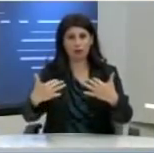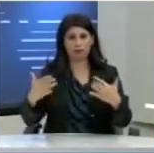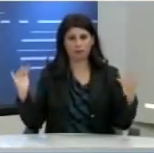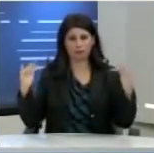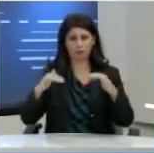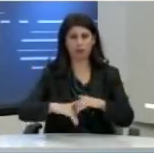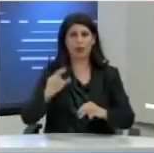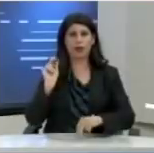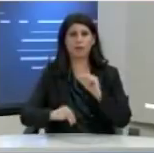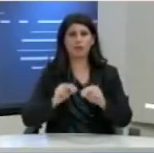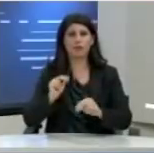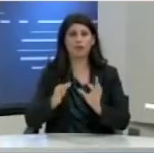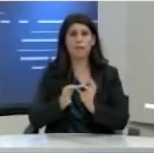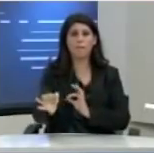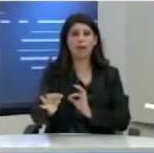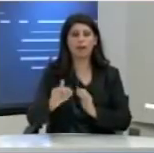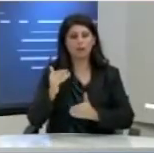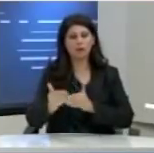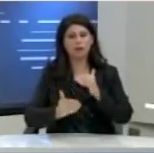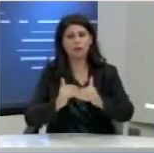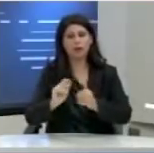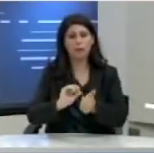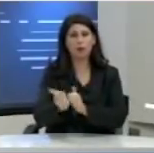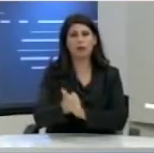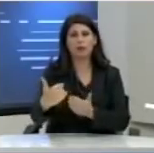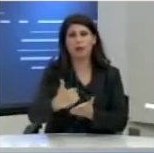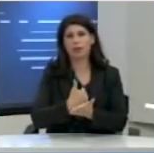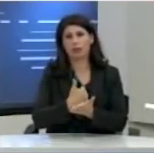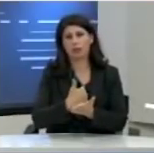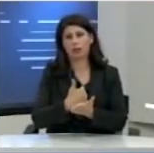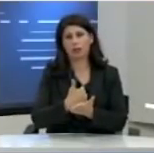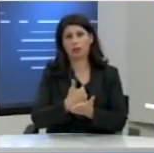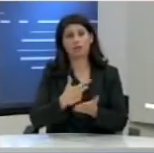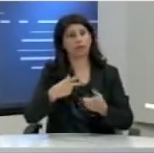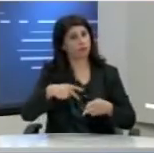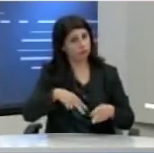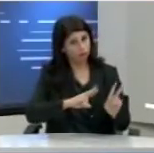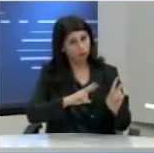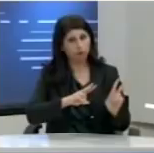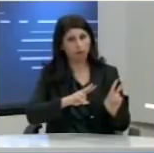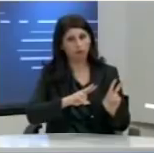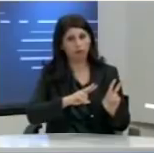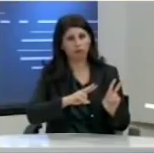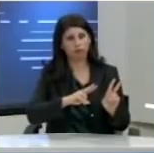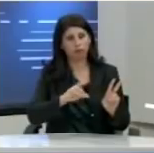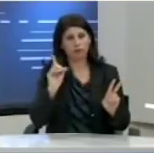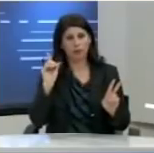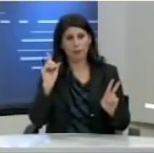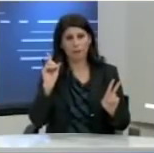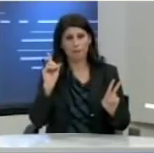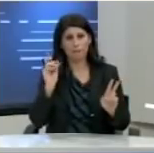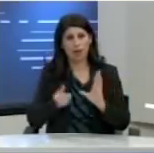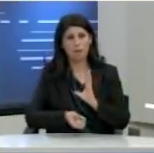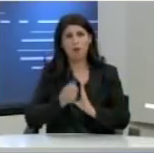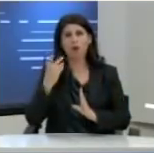για να ψηφίσει μέτρα σταδιακής αποκατάστασης των αδικιών. Και υλοποιούμε μία